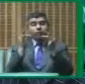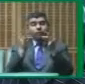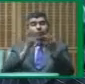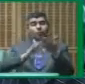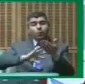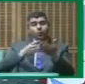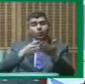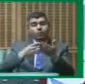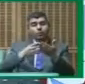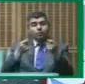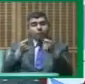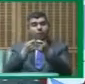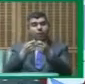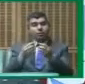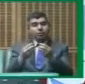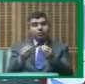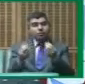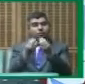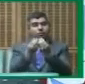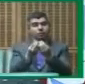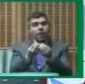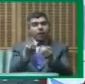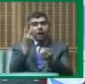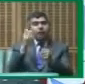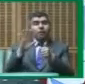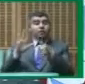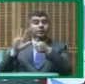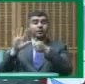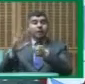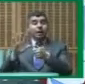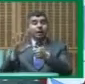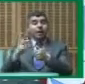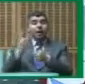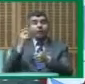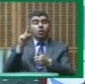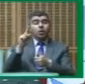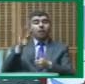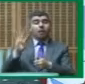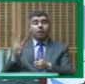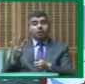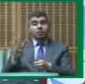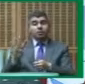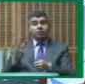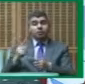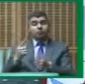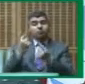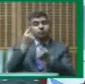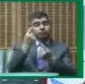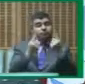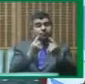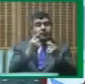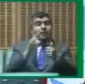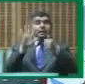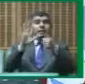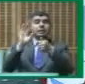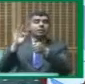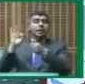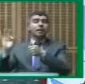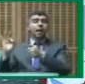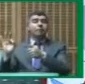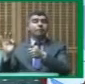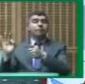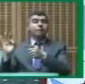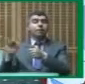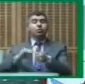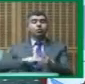نوفروا ندمجوا من 2006 إلى يومنا هذا لآخر 2014 بالكاد 600,000